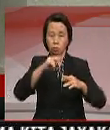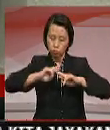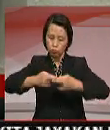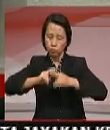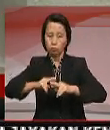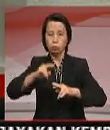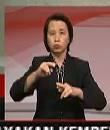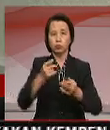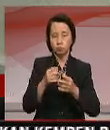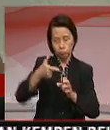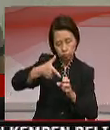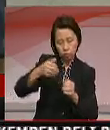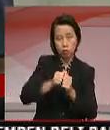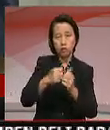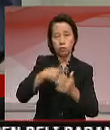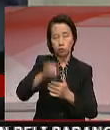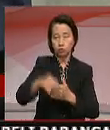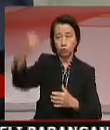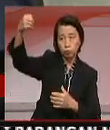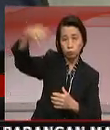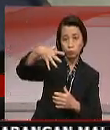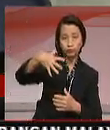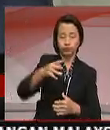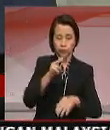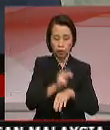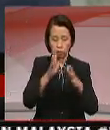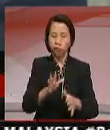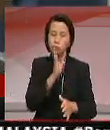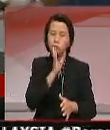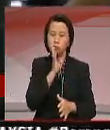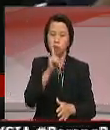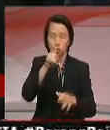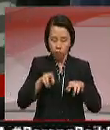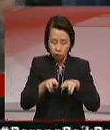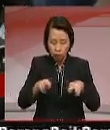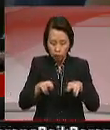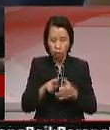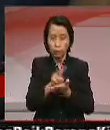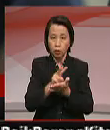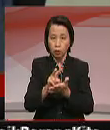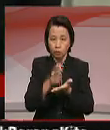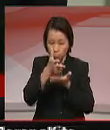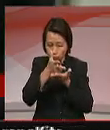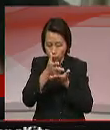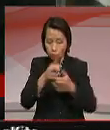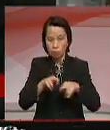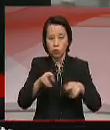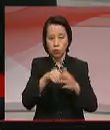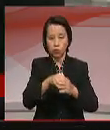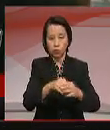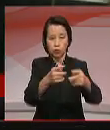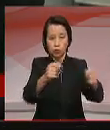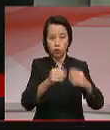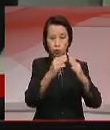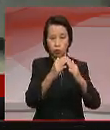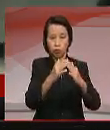penyelenggaraan genset Diesel dan Project Solo Hybrid saksi truk ledakan satu rekaman video yang sempat direkam di ruang tamu